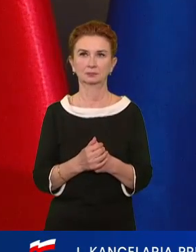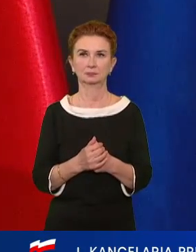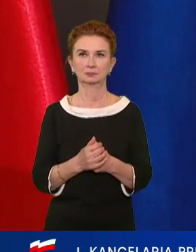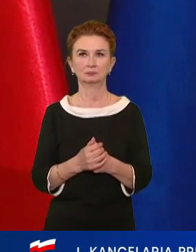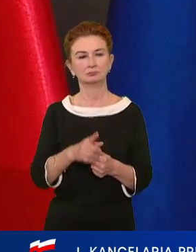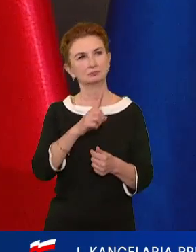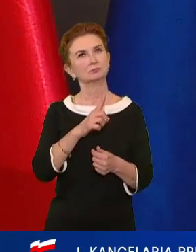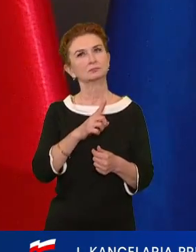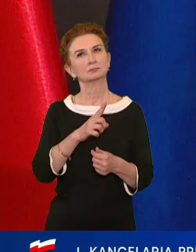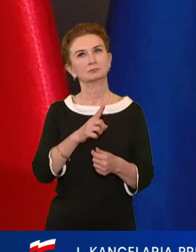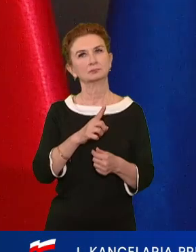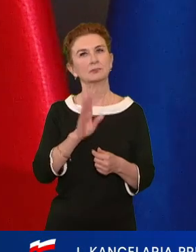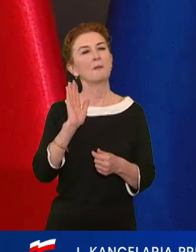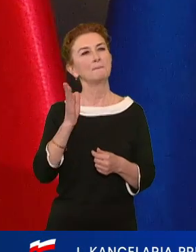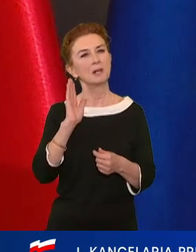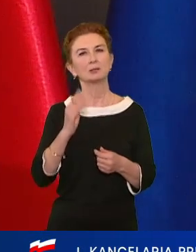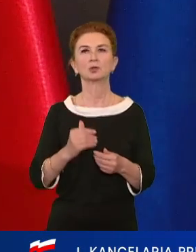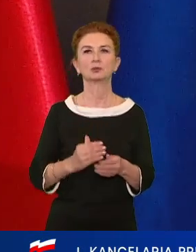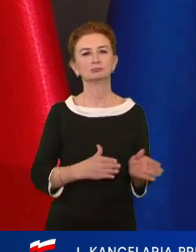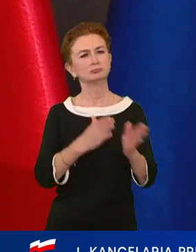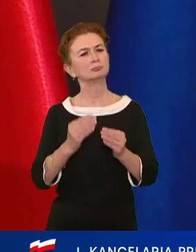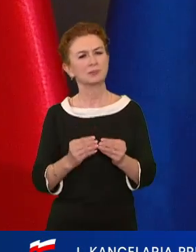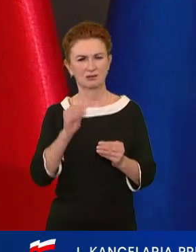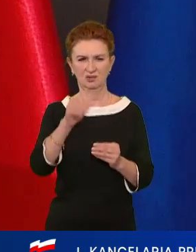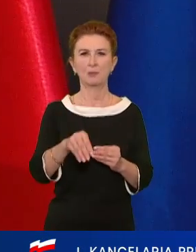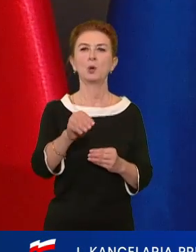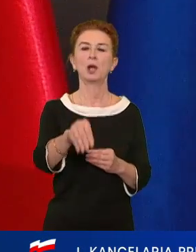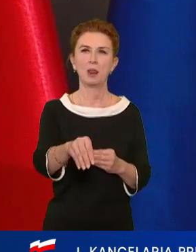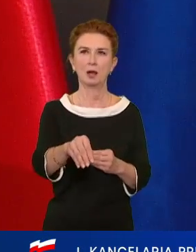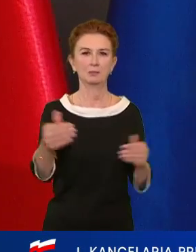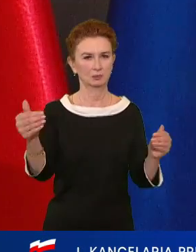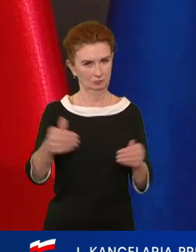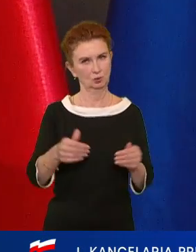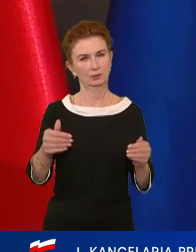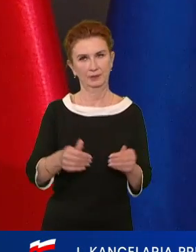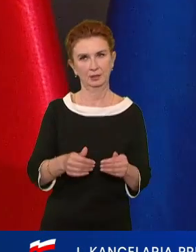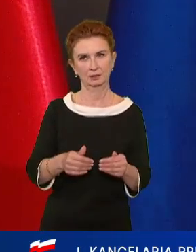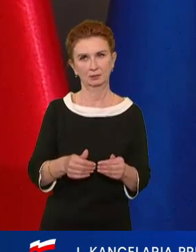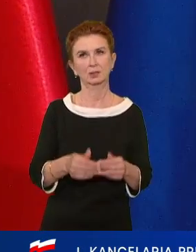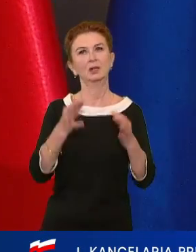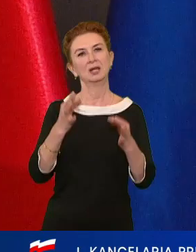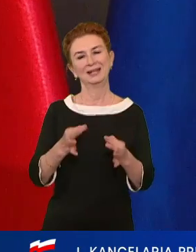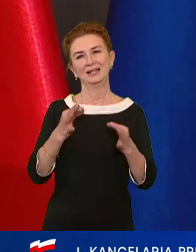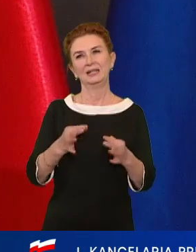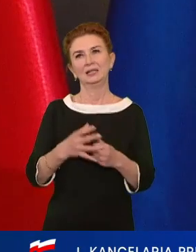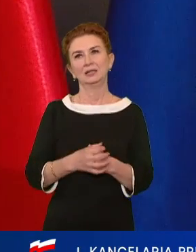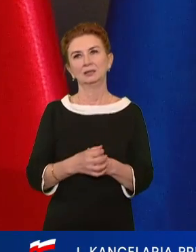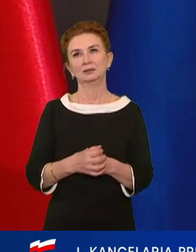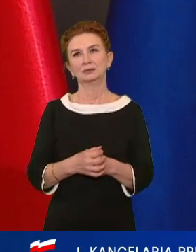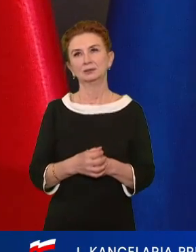społeczne będą w kolejnych etapach umożliwiają one na dzień dzisiejszy